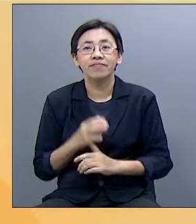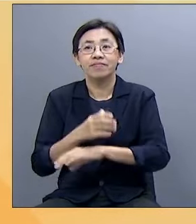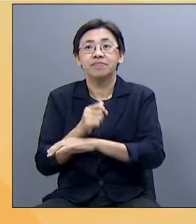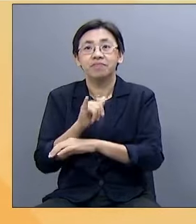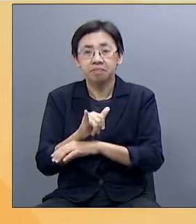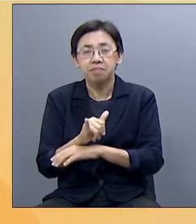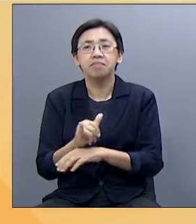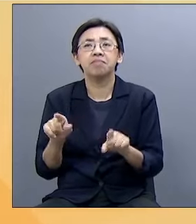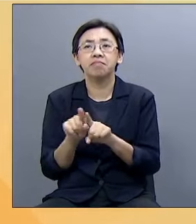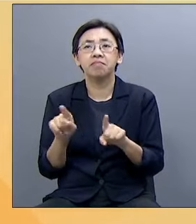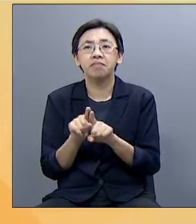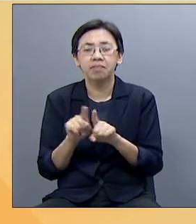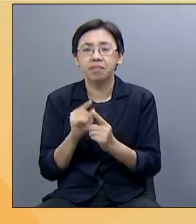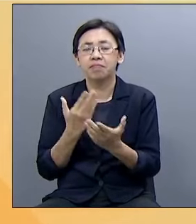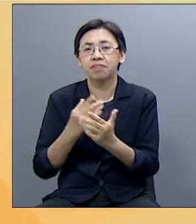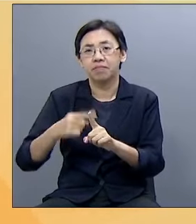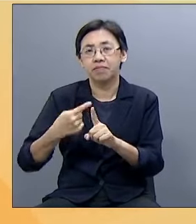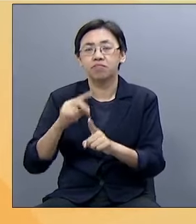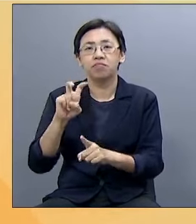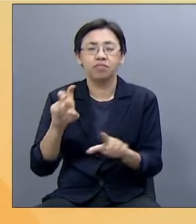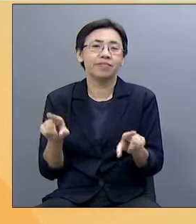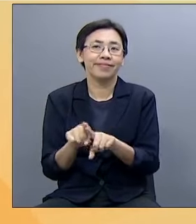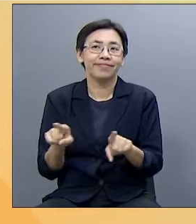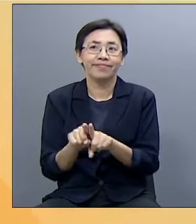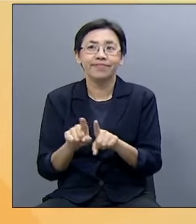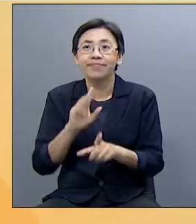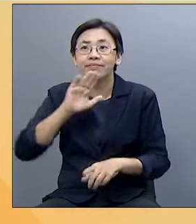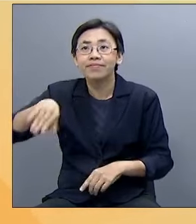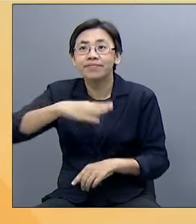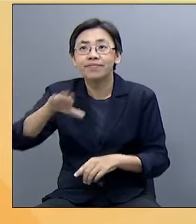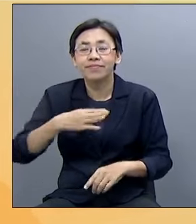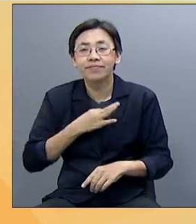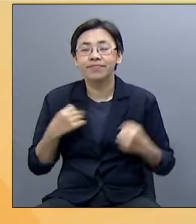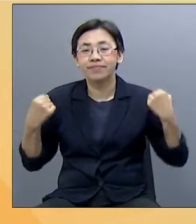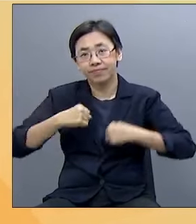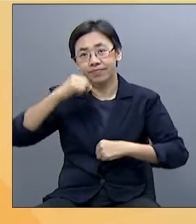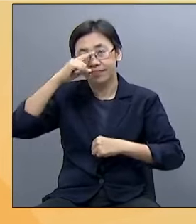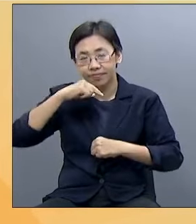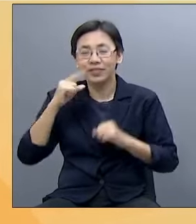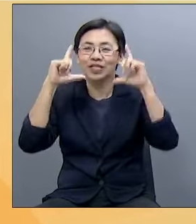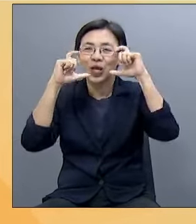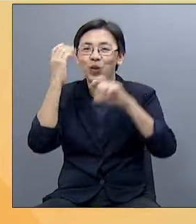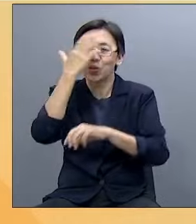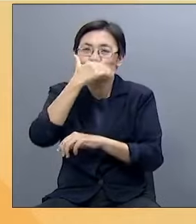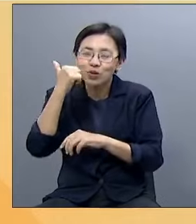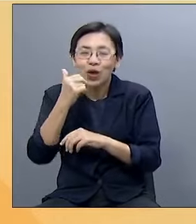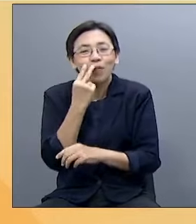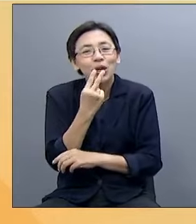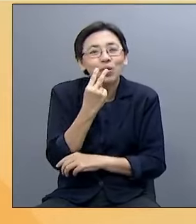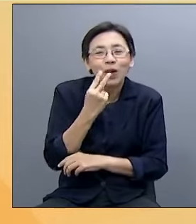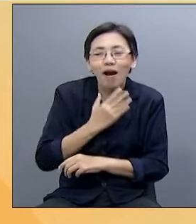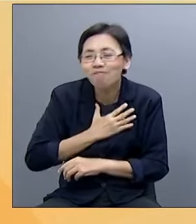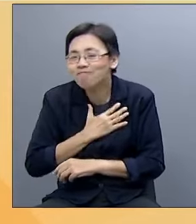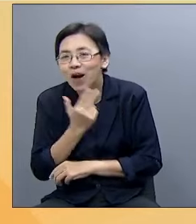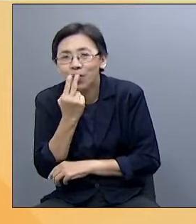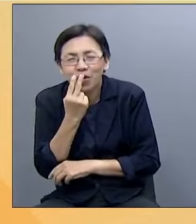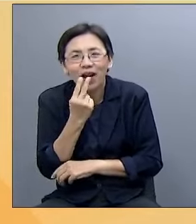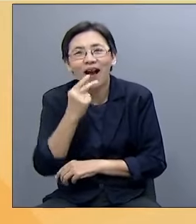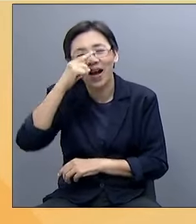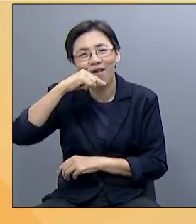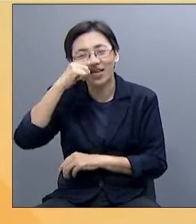ะดีจังเลยนะคะไม่ว่าที่ไหนนะเราก็สามารถใส่ชุดไทยนะคะไปถ่ายรูปสวยๆชมบรรยากาศความเป็นไทยแบบนี้ค่ะก็